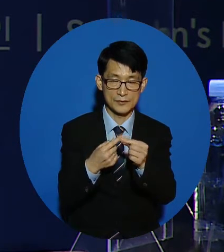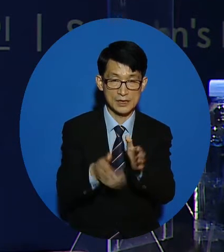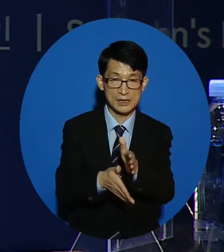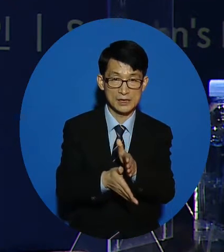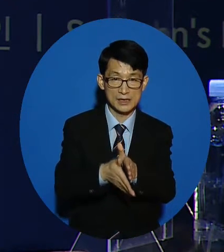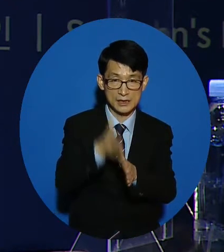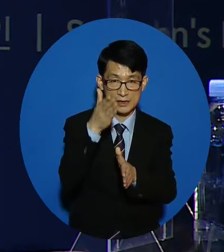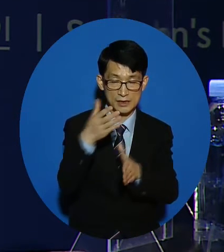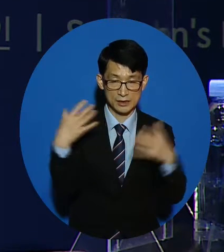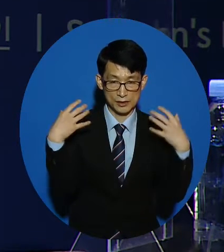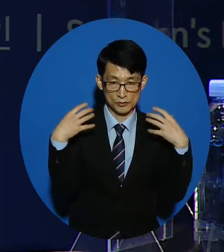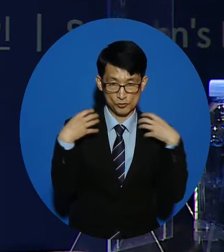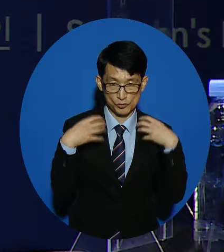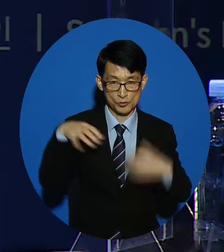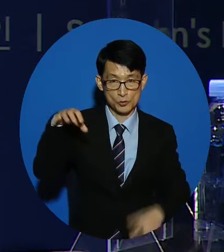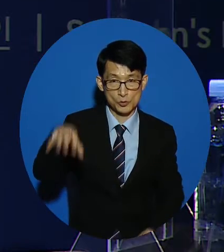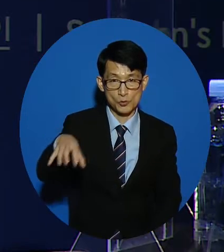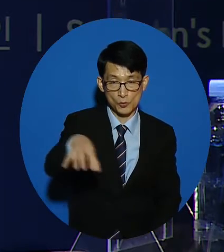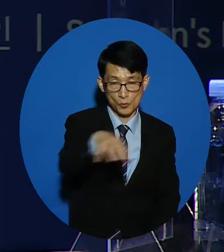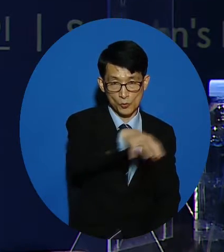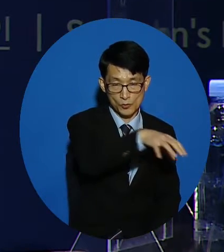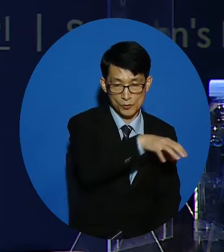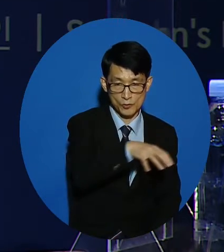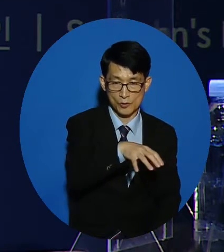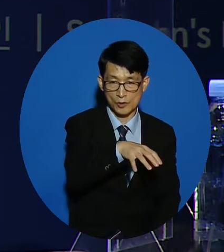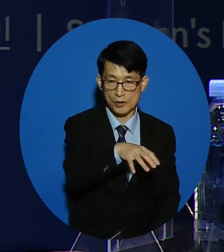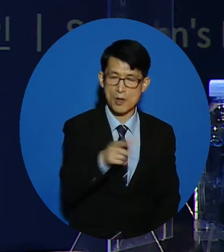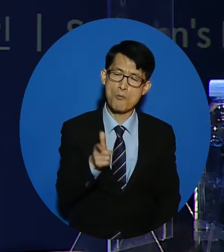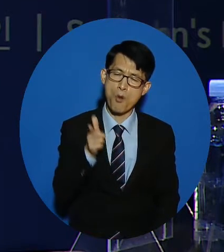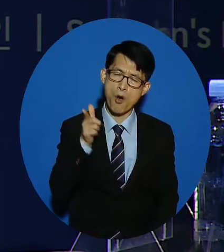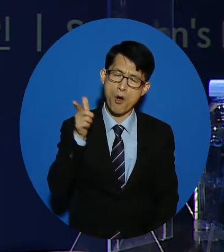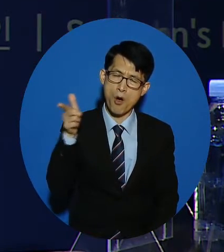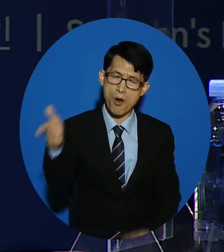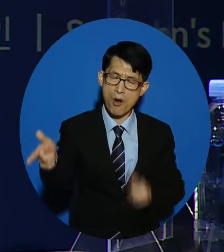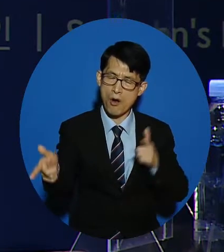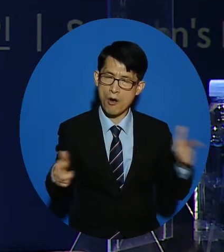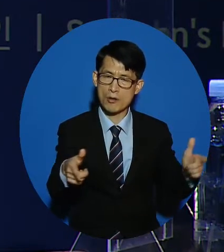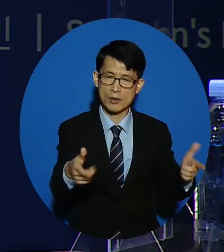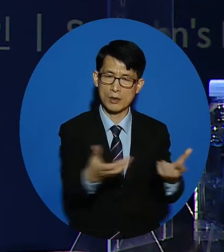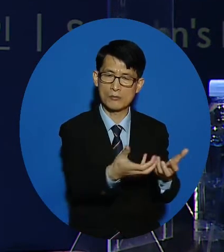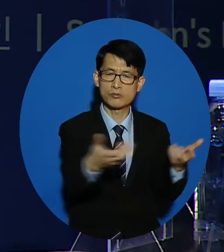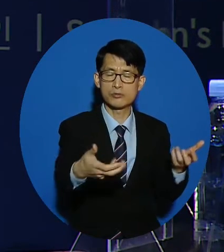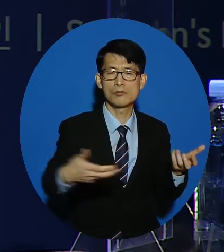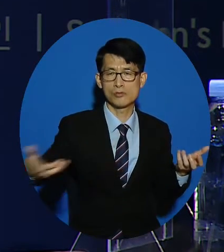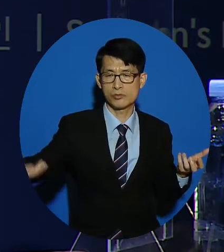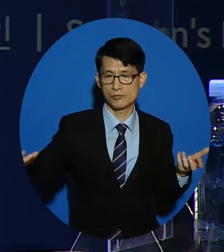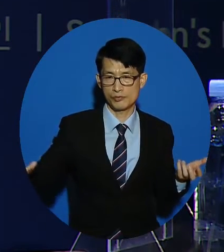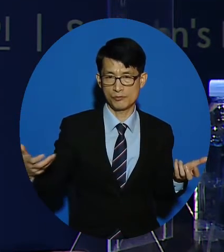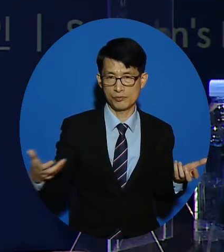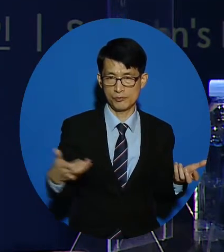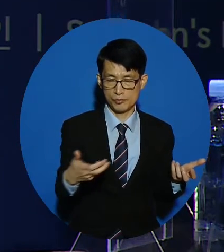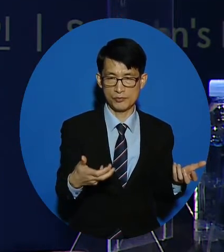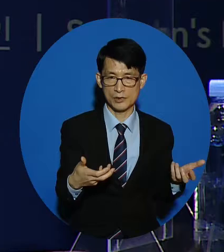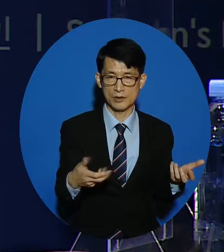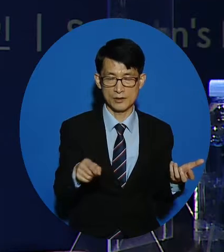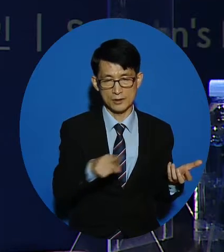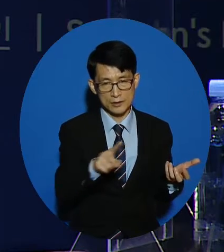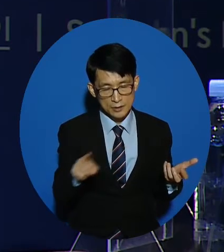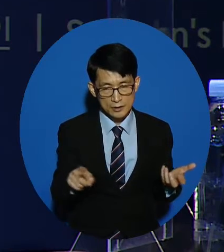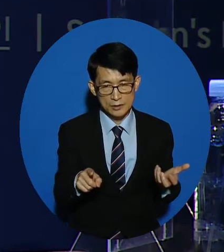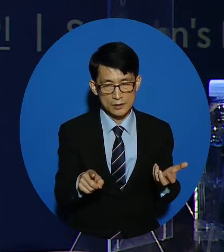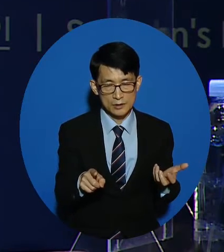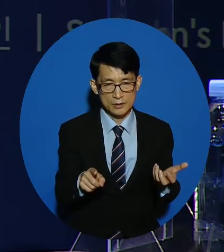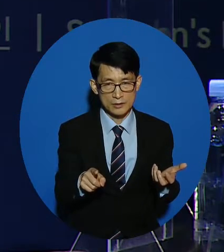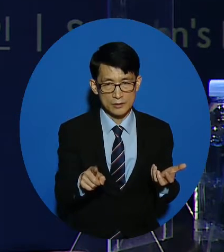시군이 너무나 동떨어져 있기 때문에 시군과 광역 서비스를 어떻게